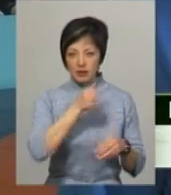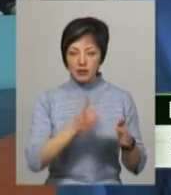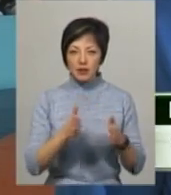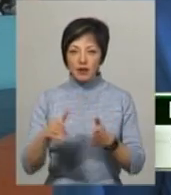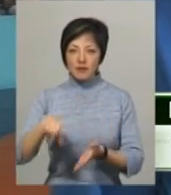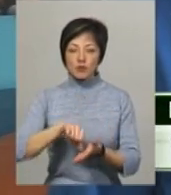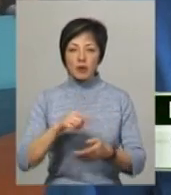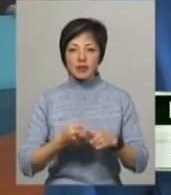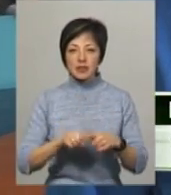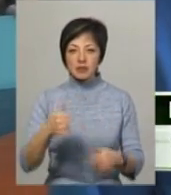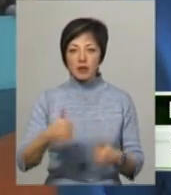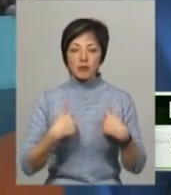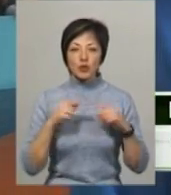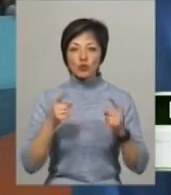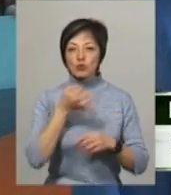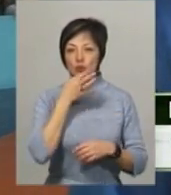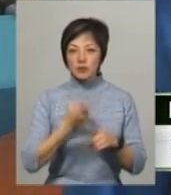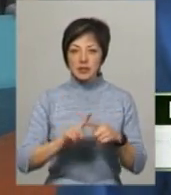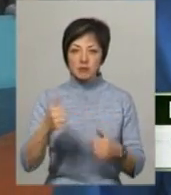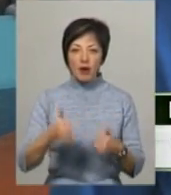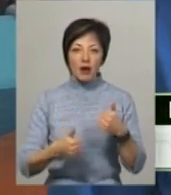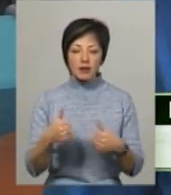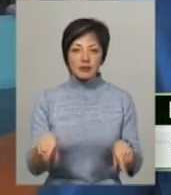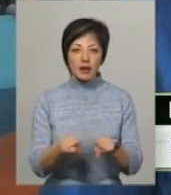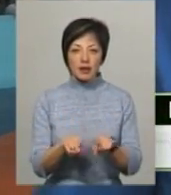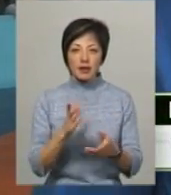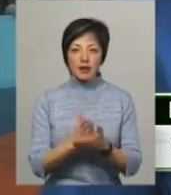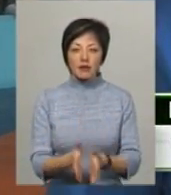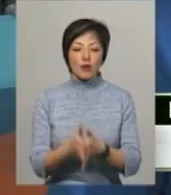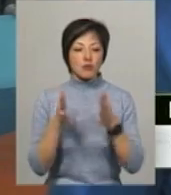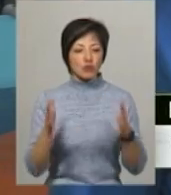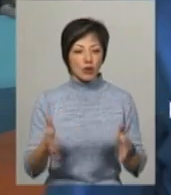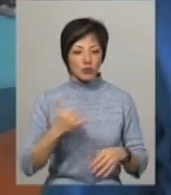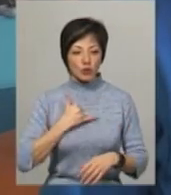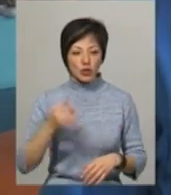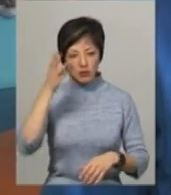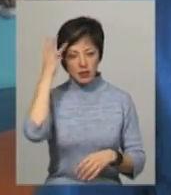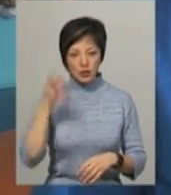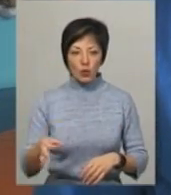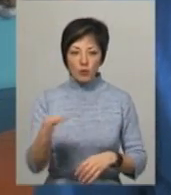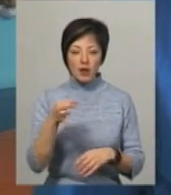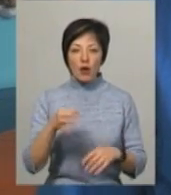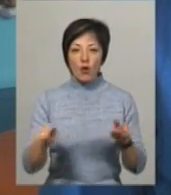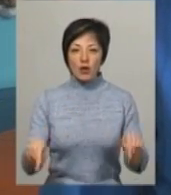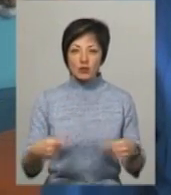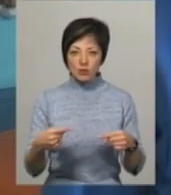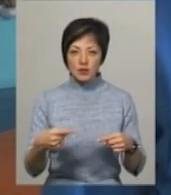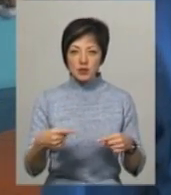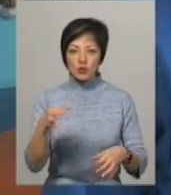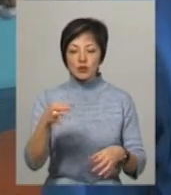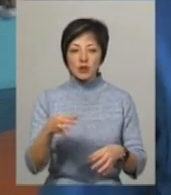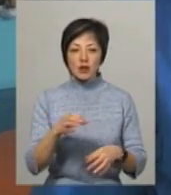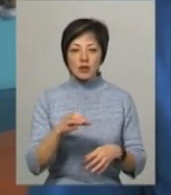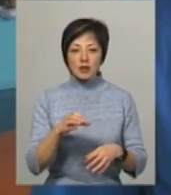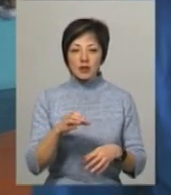десь десятий рік виступаю на цих змаганнях. Мені дуже подобаються ці змагання. Це вони такі є наймасштабні в нашій Хмельницькій області, яку організовують Осідлевич Гар